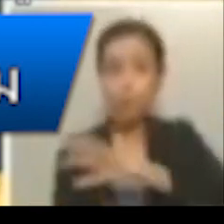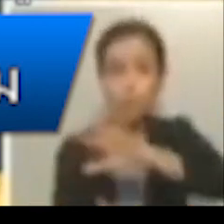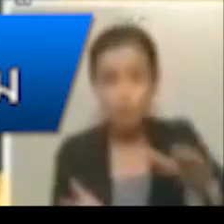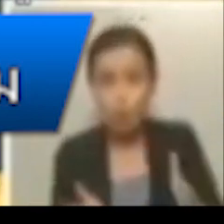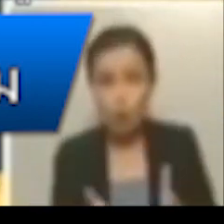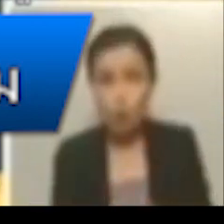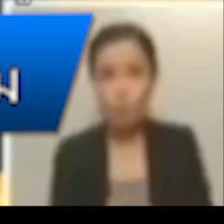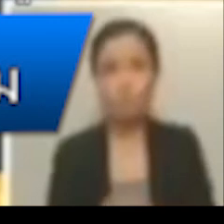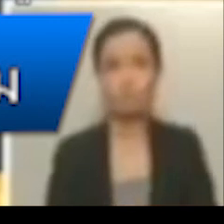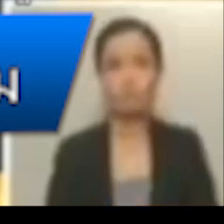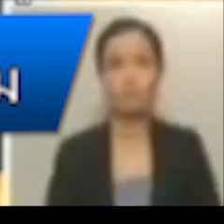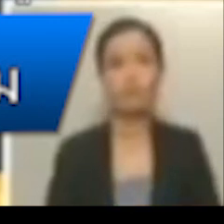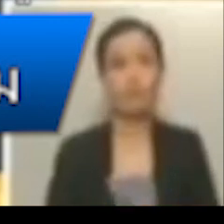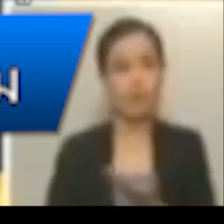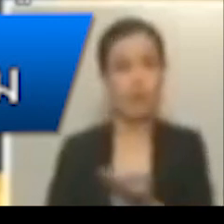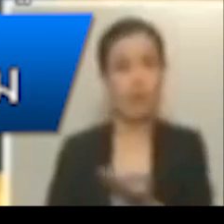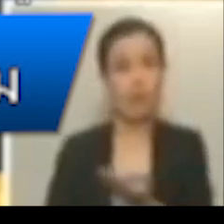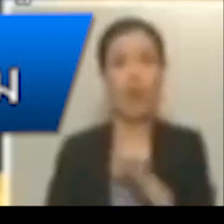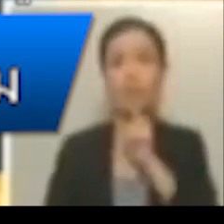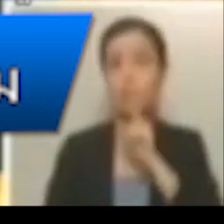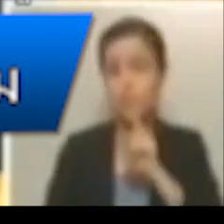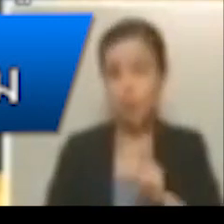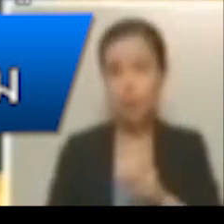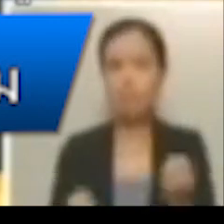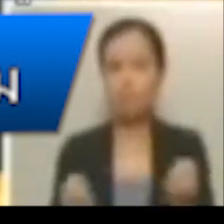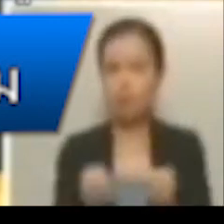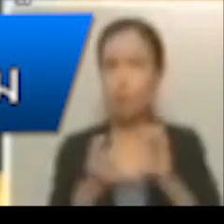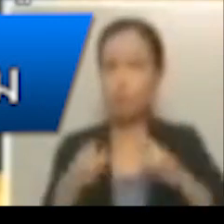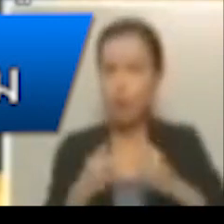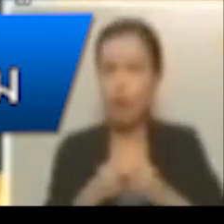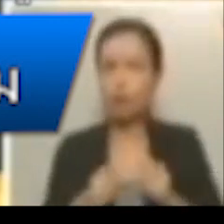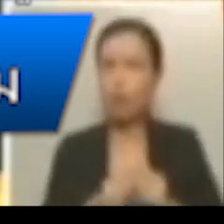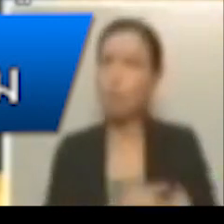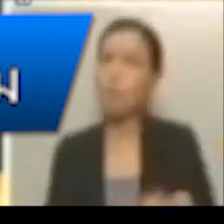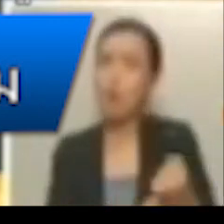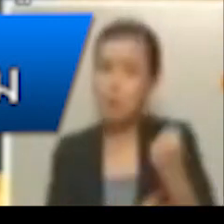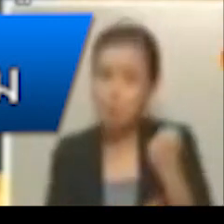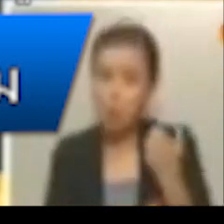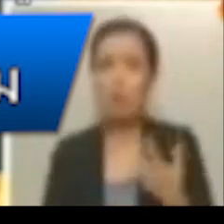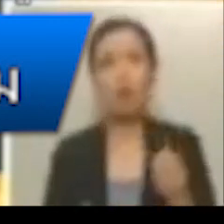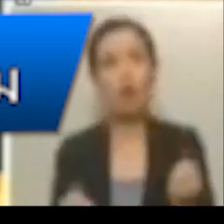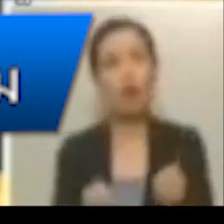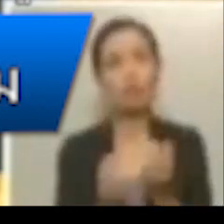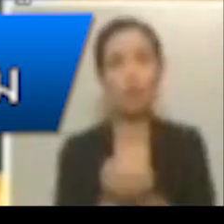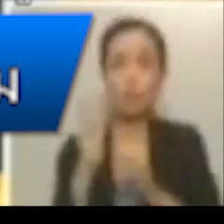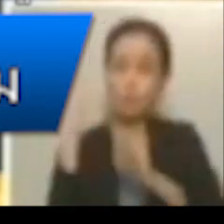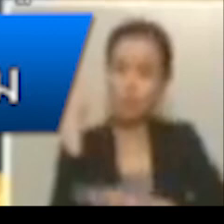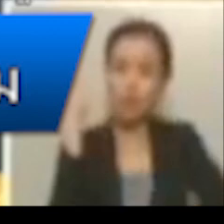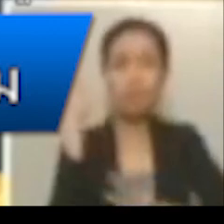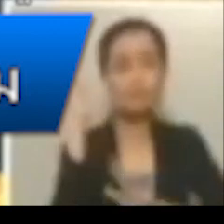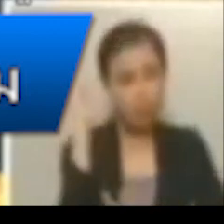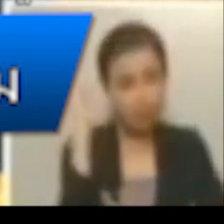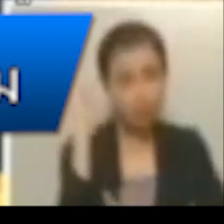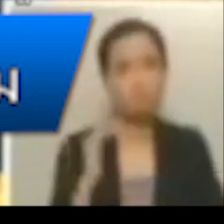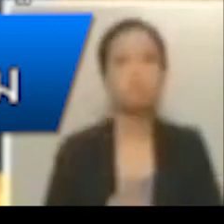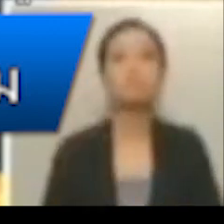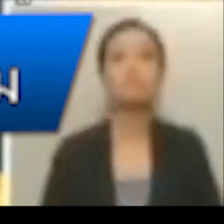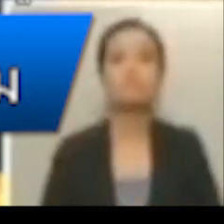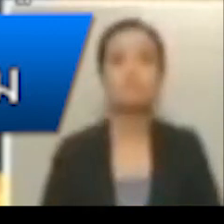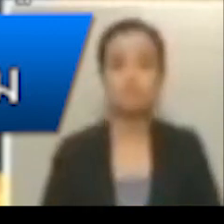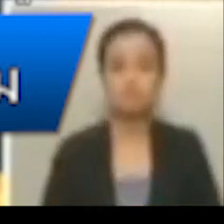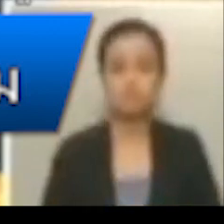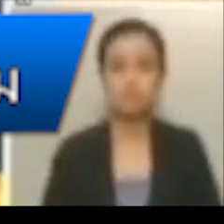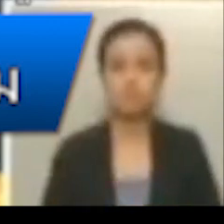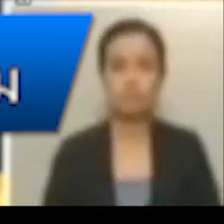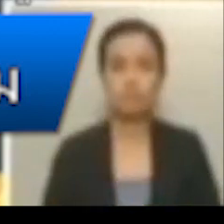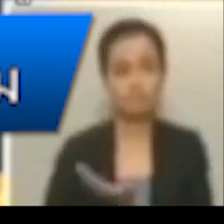ที่ถามกระทู้เนี่ยบอกว่าในเรื่องนี้กระทบต่อความมั่นคงกระทบต่อ3จังหวัดชายแดนภาคใต้สิ่ง